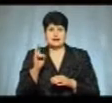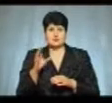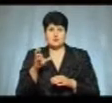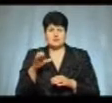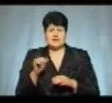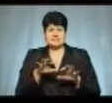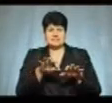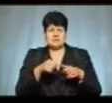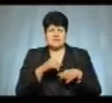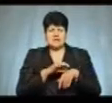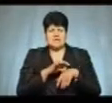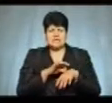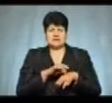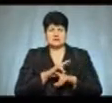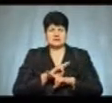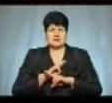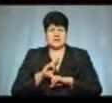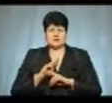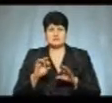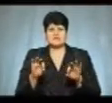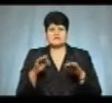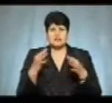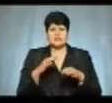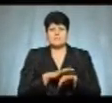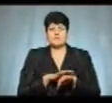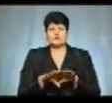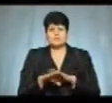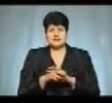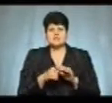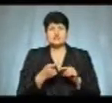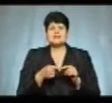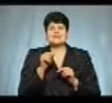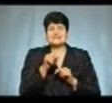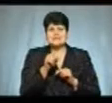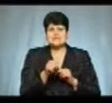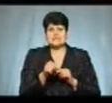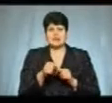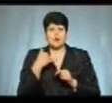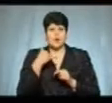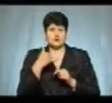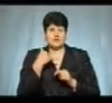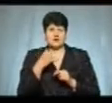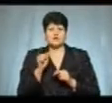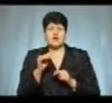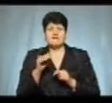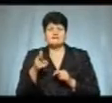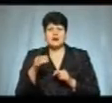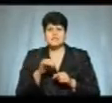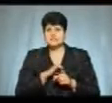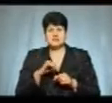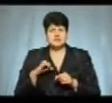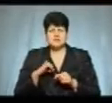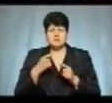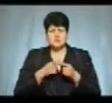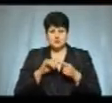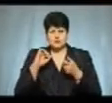забирання тіл загиблих, в звільненні полонених. Через ці контакти саме афганців між собою. Цю